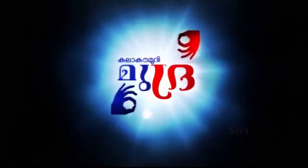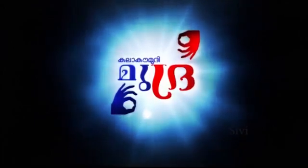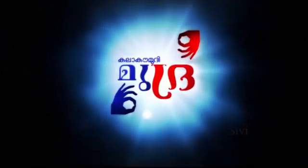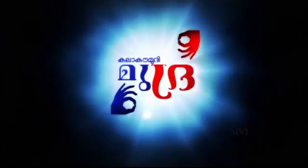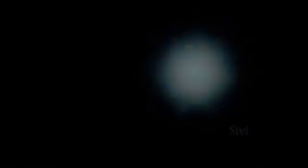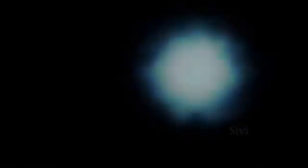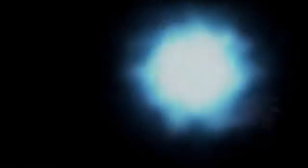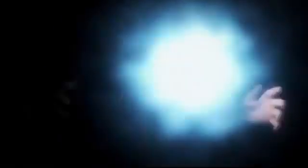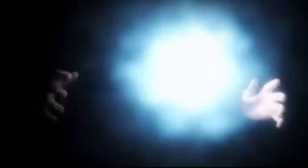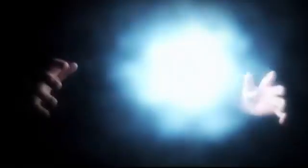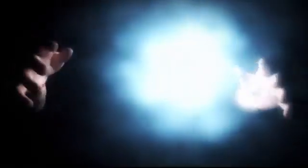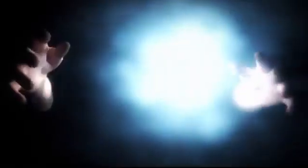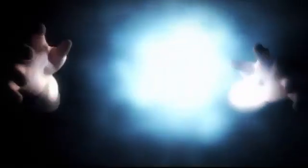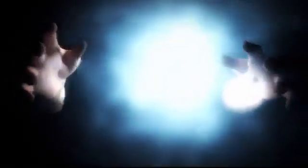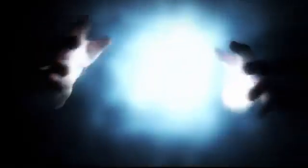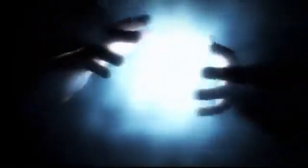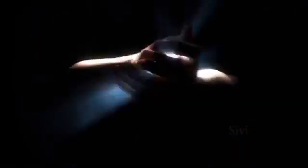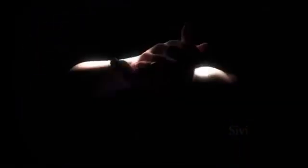എന്നാൽ